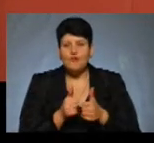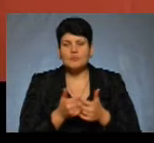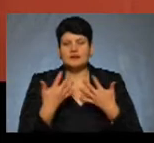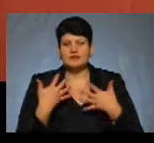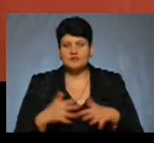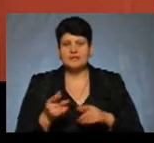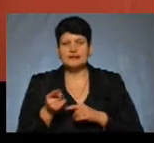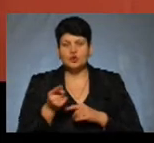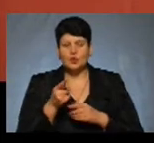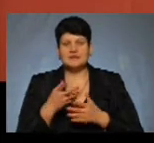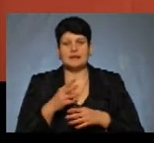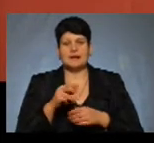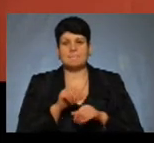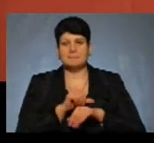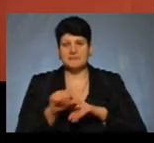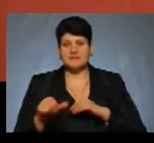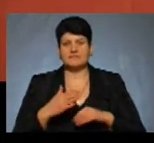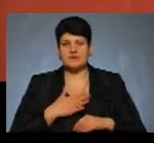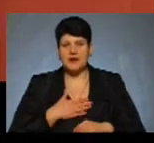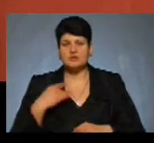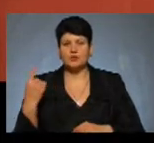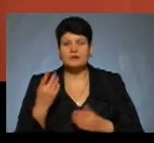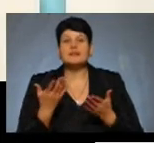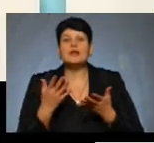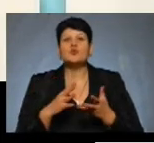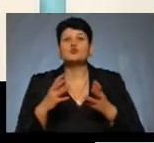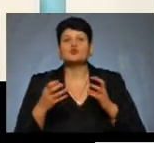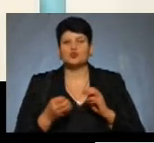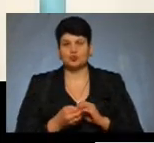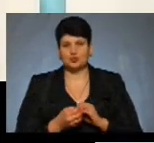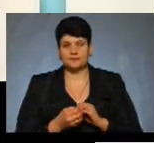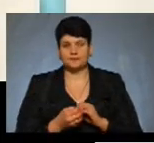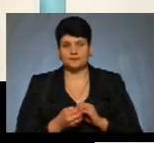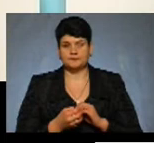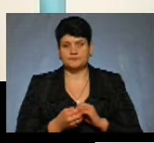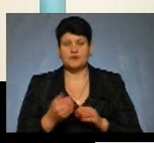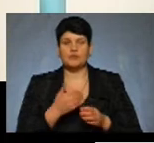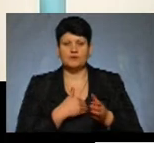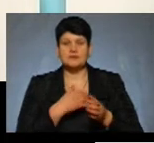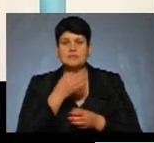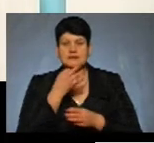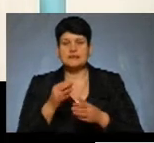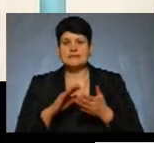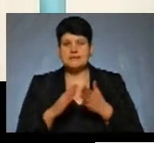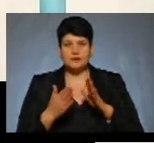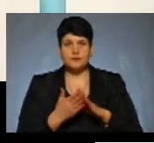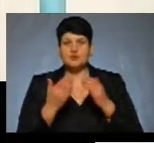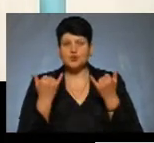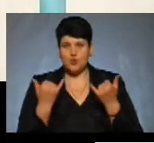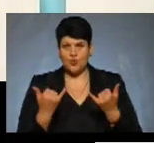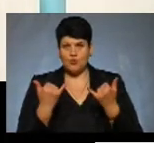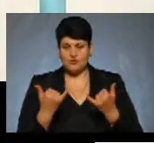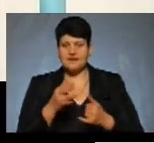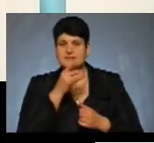митниці Державної фіскальної служби в нашій області і на яку суму? Хотів би зазначити, що станом на сьогодні, за